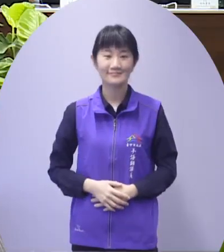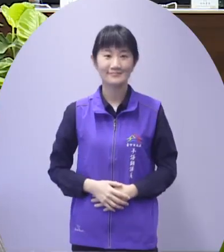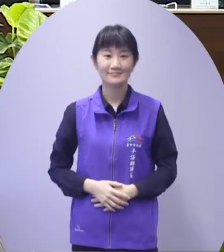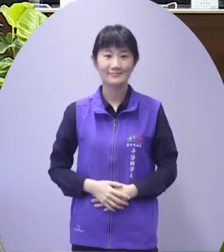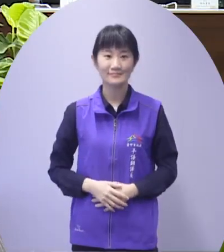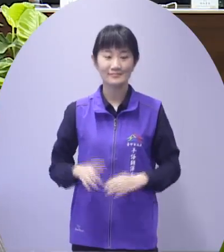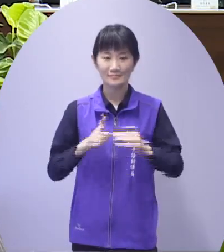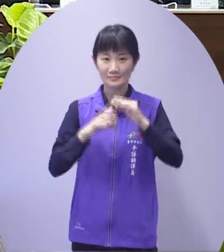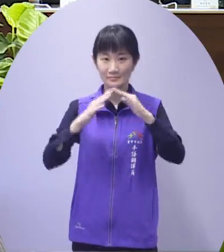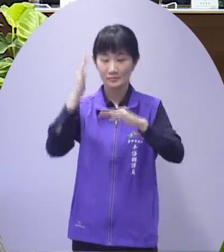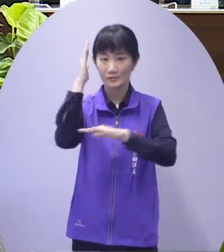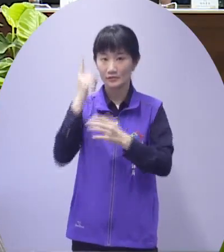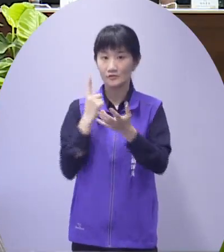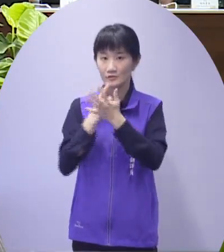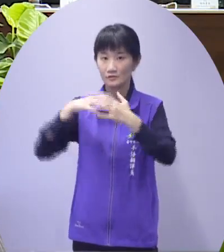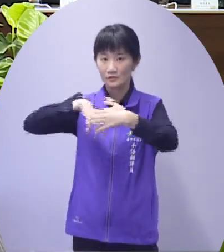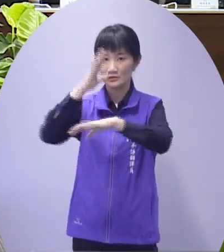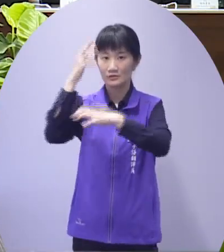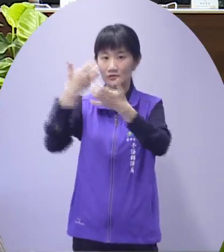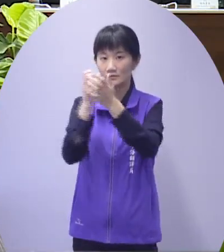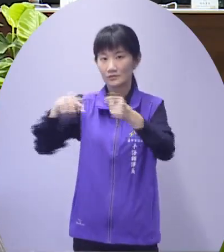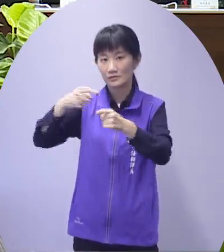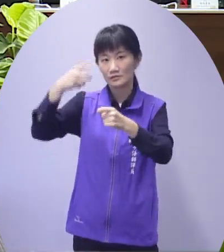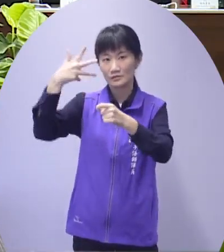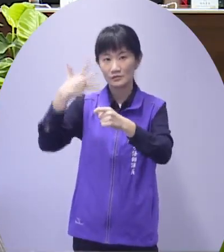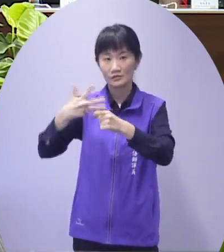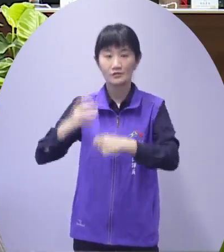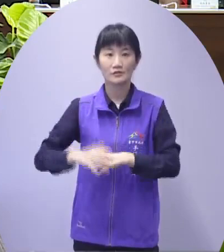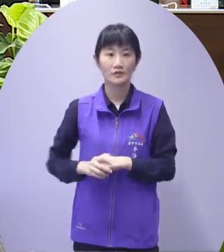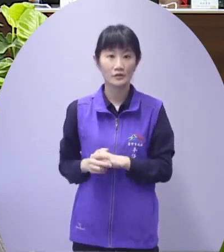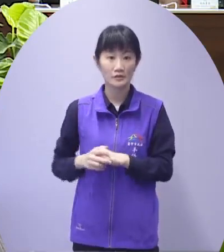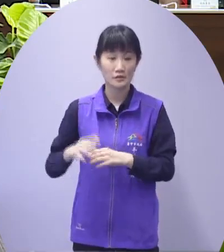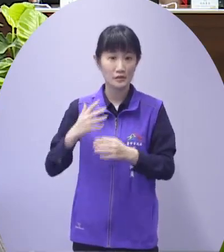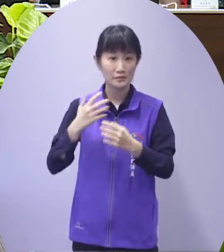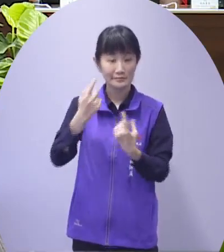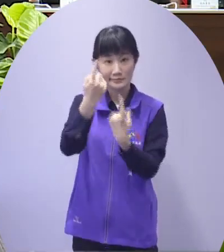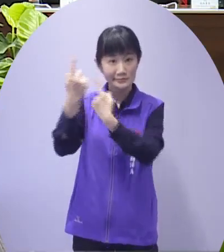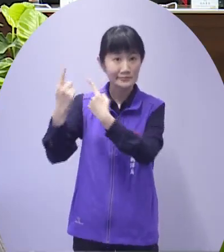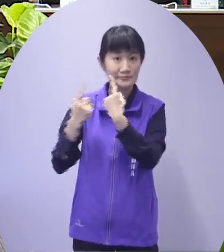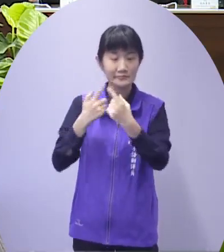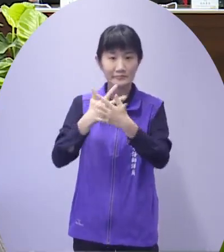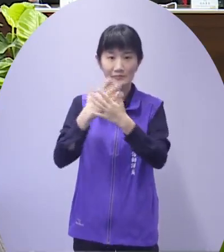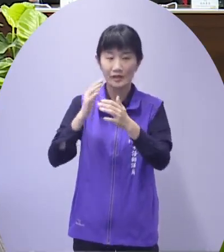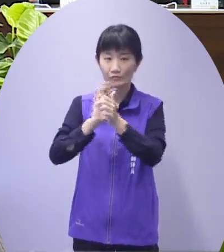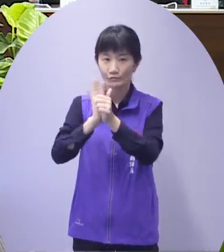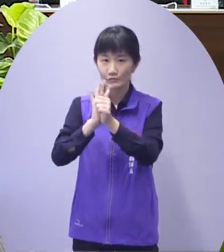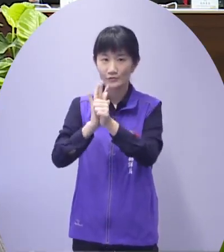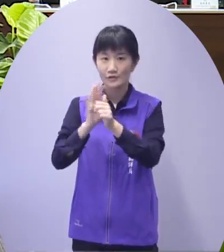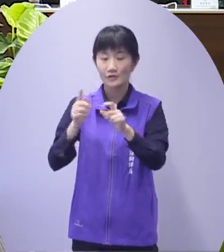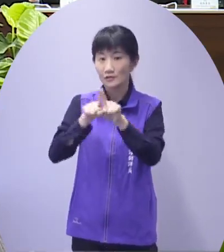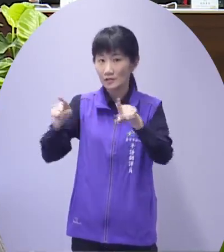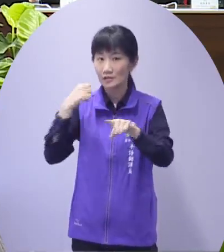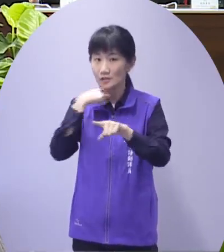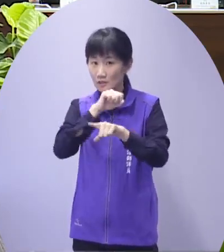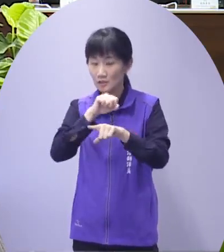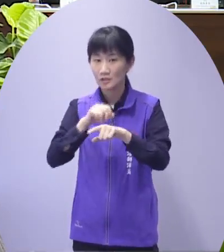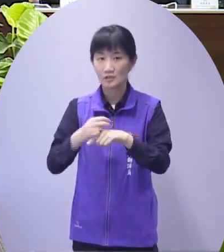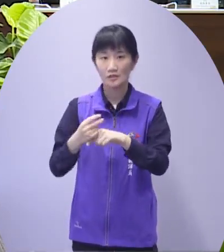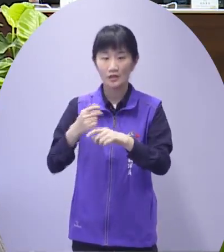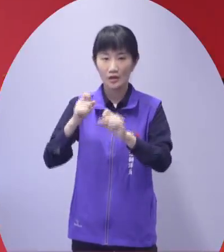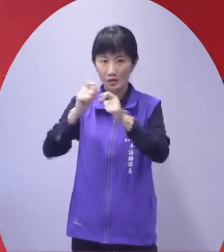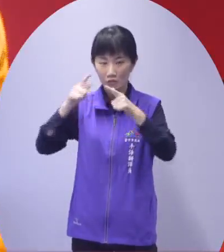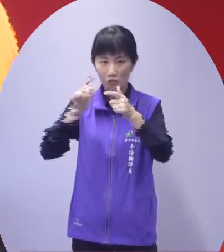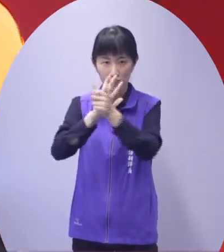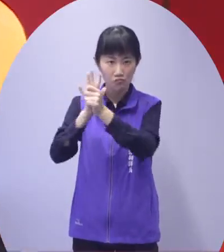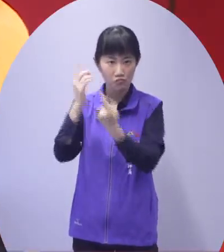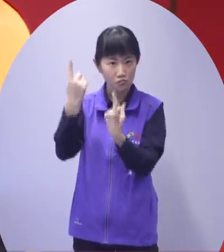本府参加内政部108年度区区 OS 地理资讯图资源平台加值应用及加盟单位基优评